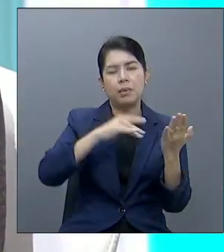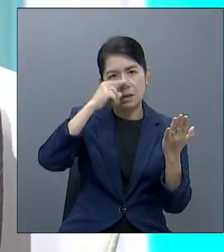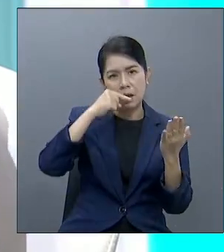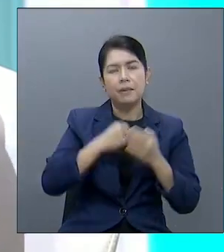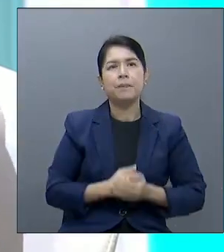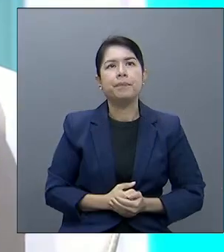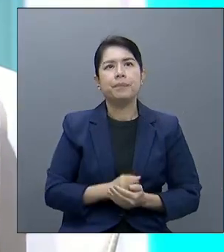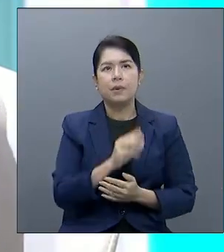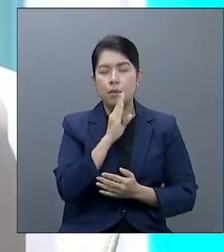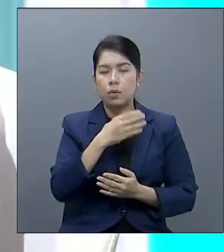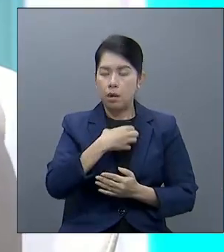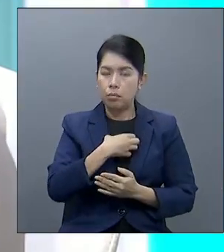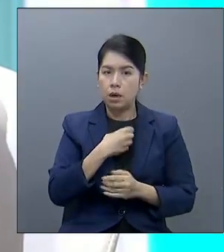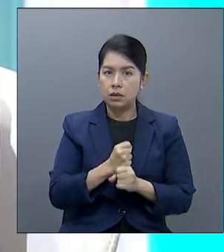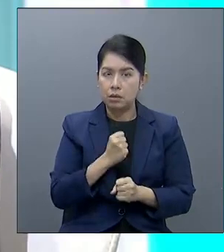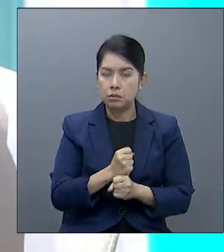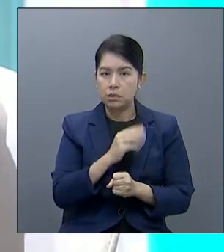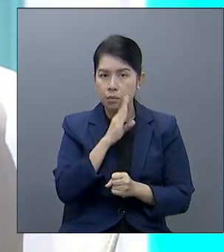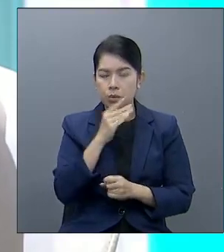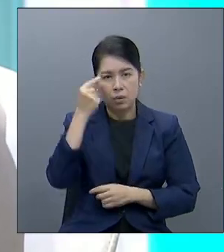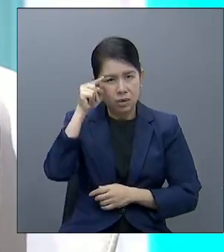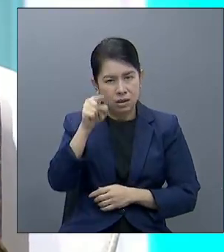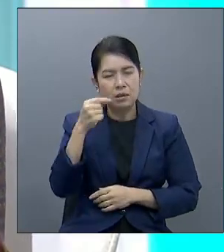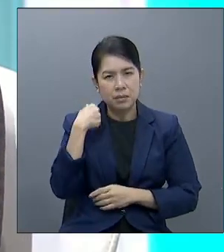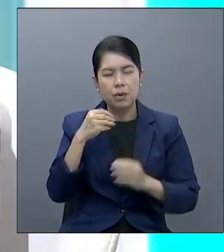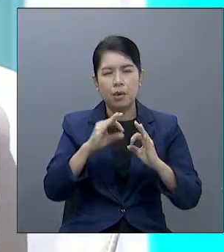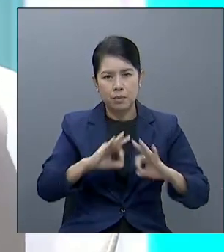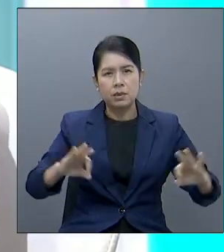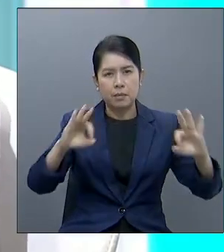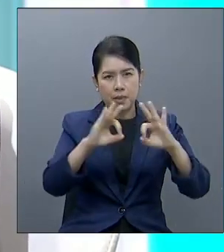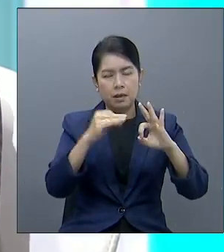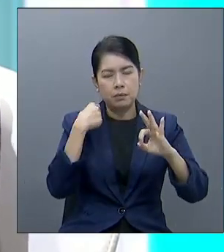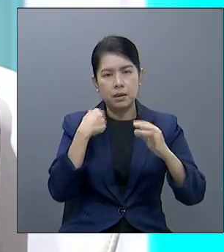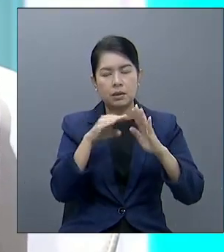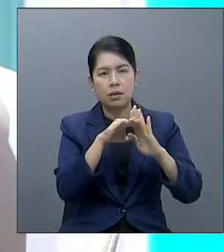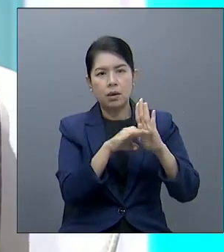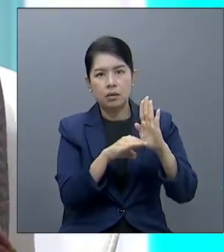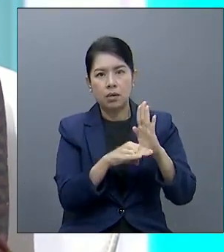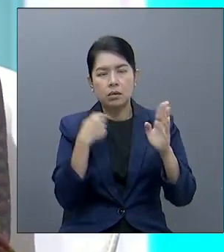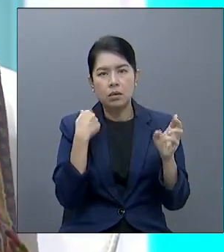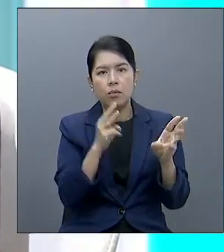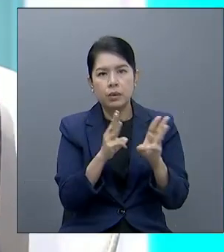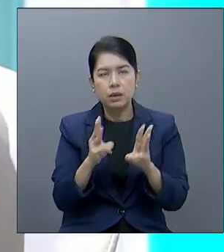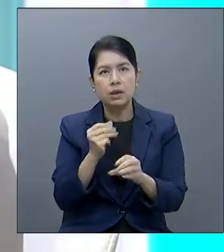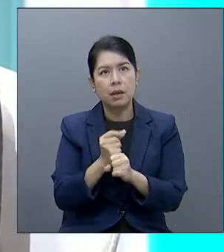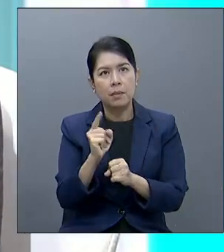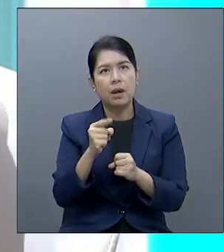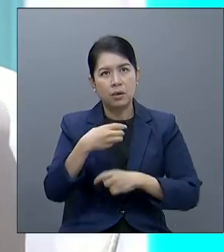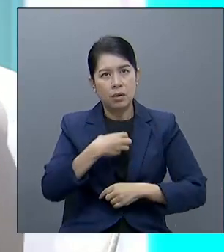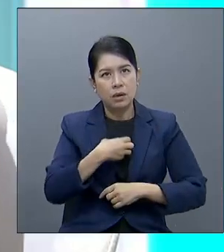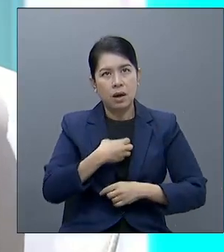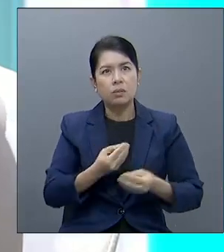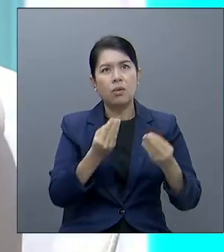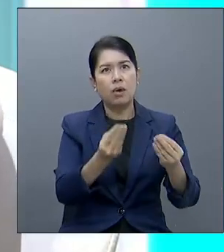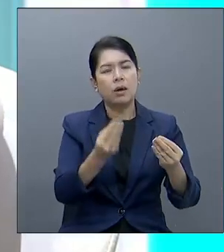ราต้องอยากทำแล้วเราเห็นถึงความสำคัญจริงๆเพราะฉะนั้นเนี่ยการสร้างค่านิยมร่วมในสังคมก็เลยเป็นสิ่งนึงที่เราอยากจุดประกายขึ้นม